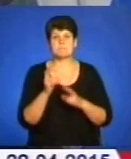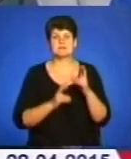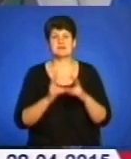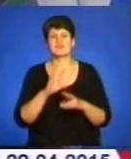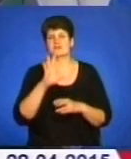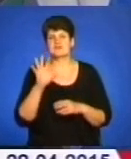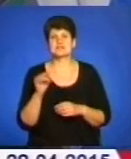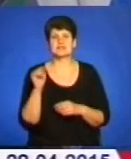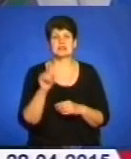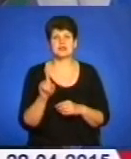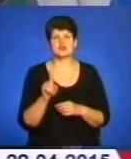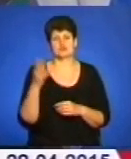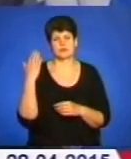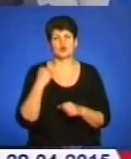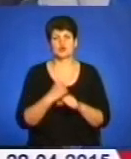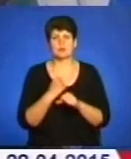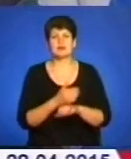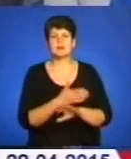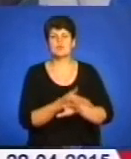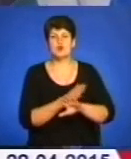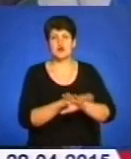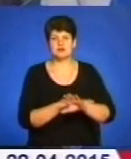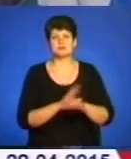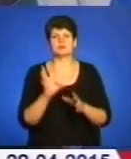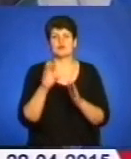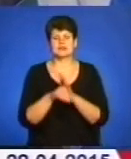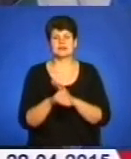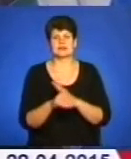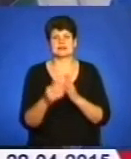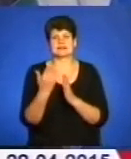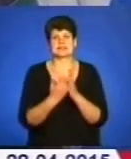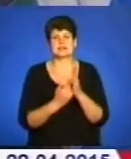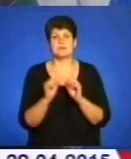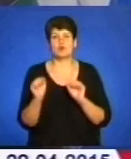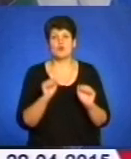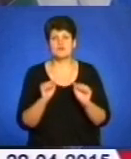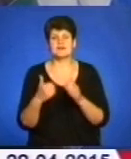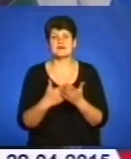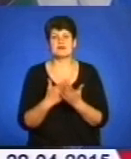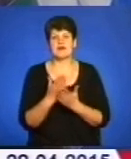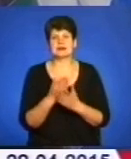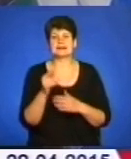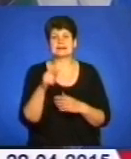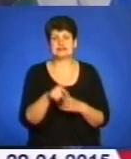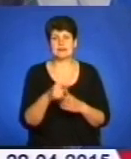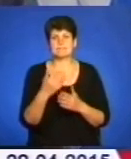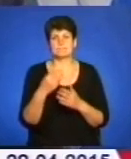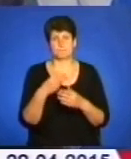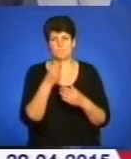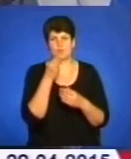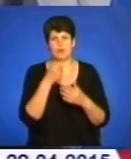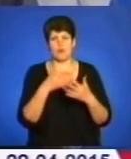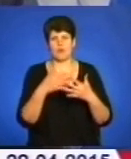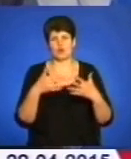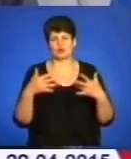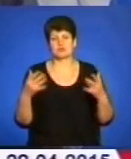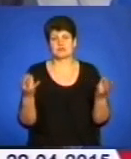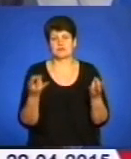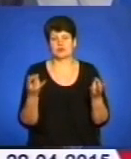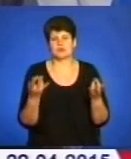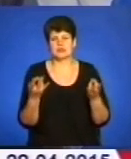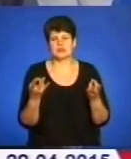що в свій час зробили поляки. Запровадити певні системи управління якістю і для тих продуктів, для яких це є необхідно,